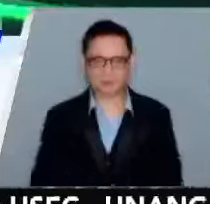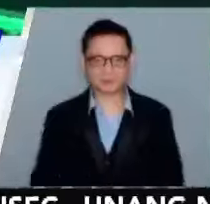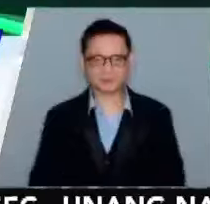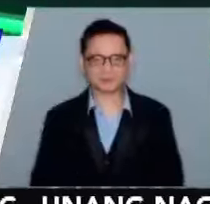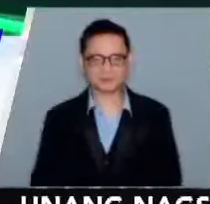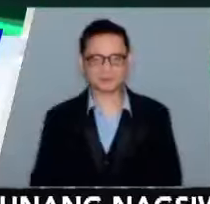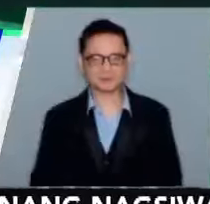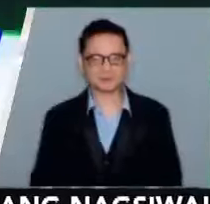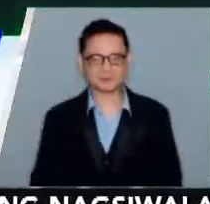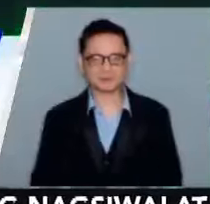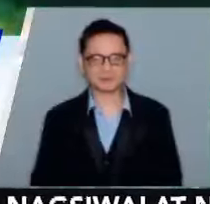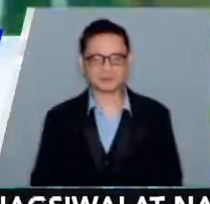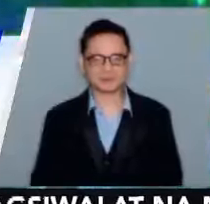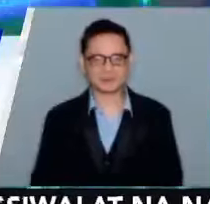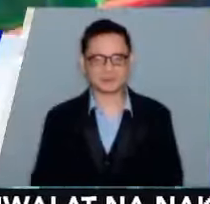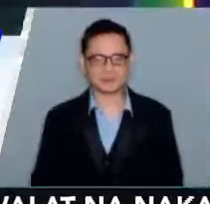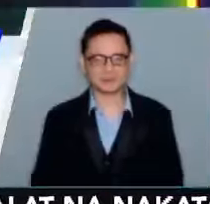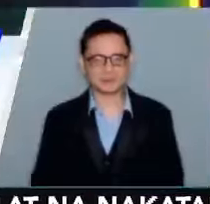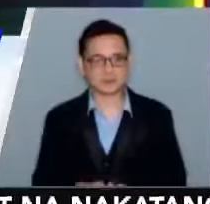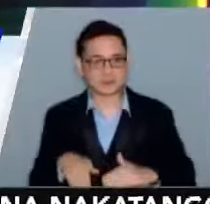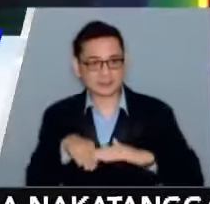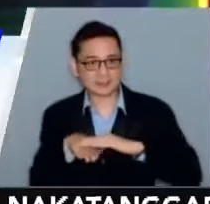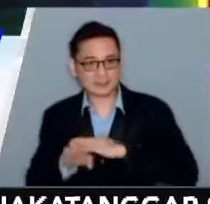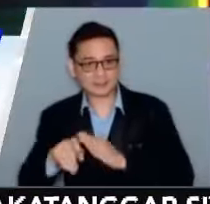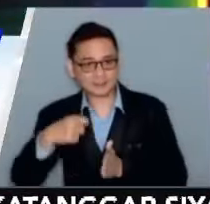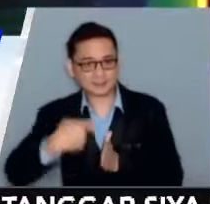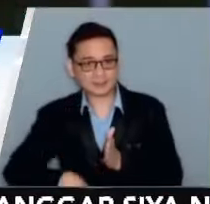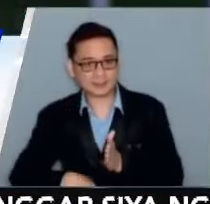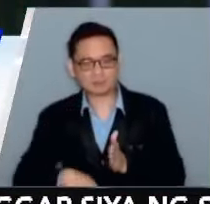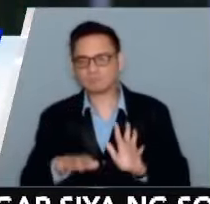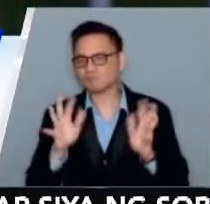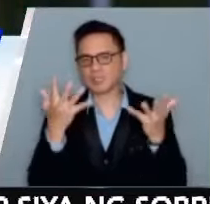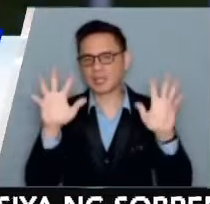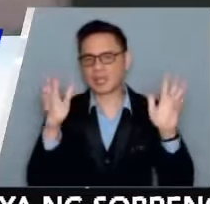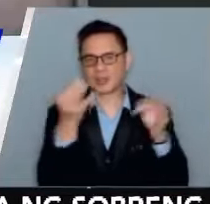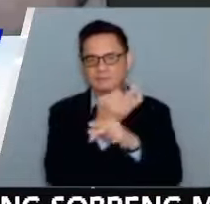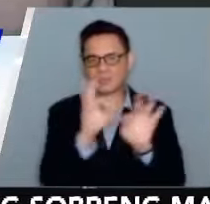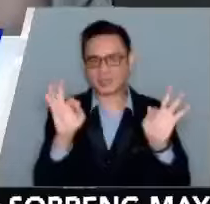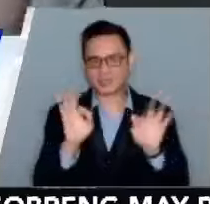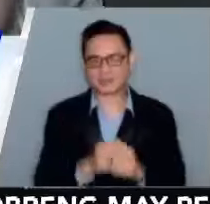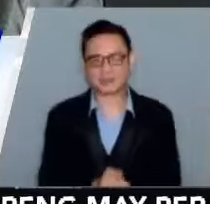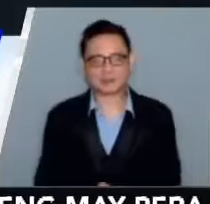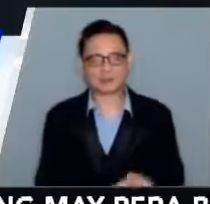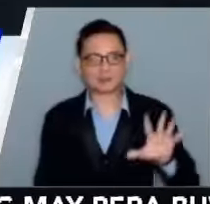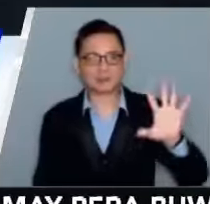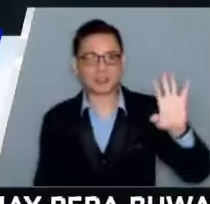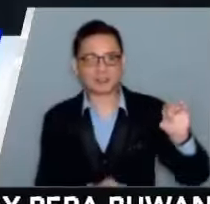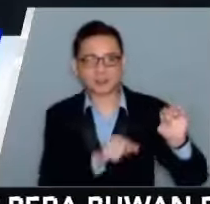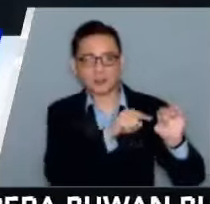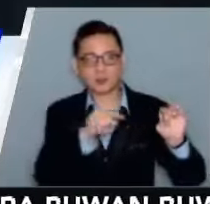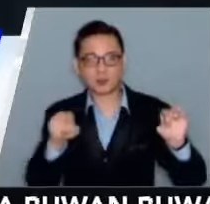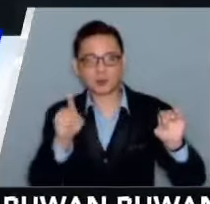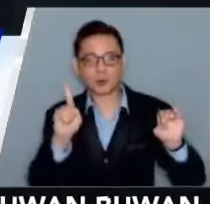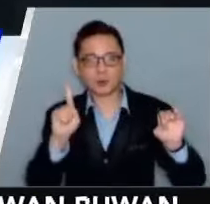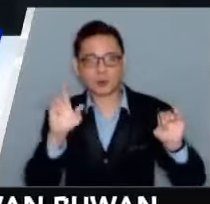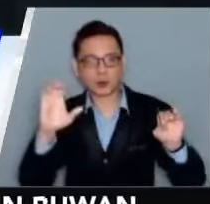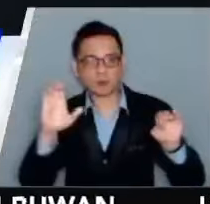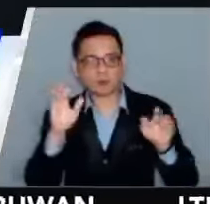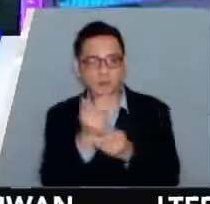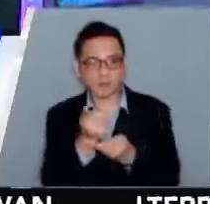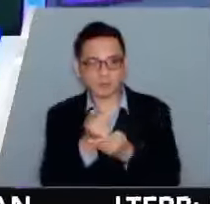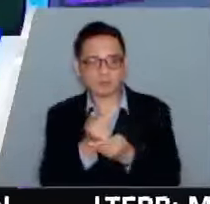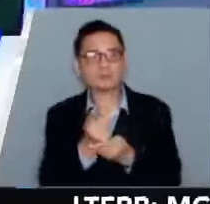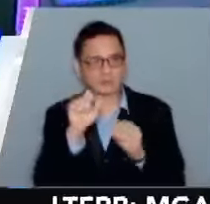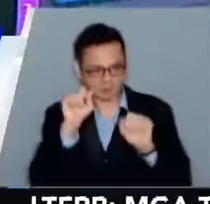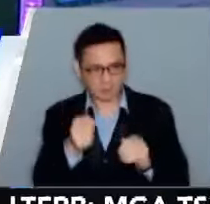Walang entrance fee sa Bazaar at Carnival. At sa halagang 50 to 100 pesos naman, makakasakay ka na sa gusto mong